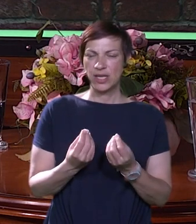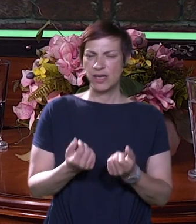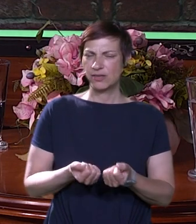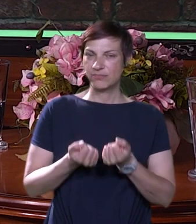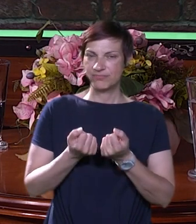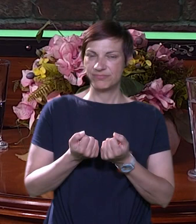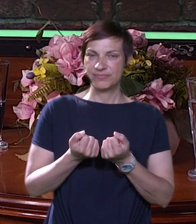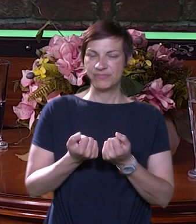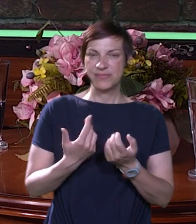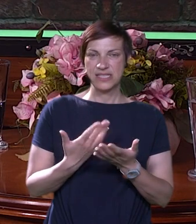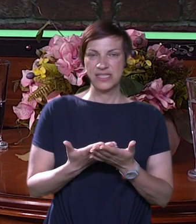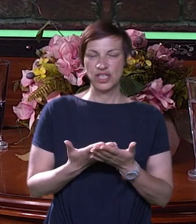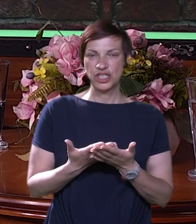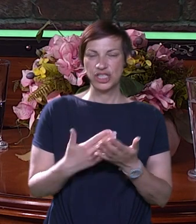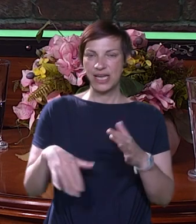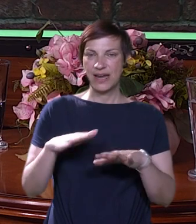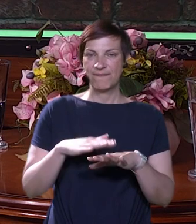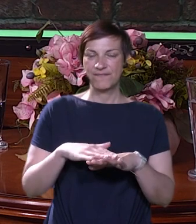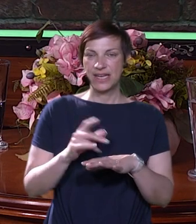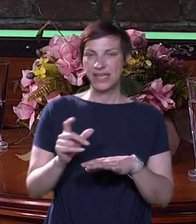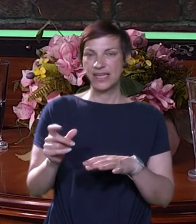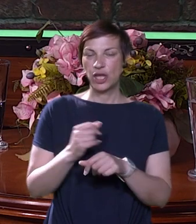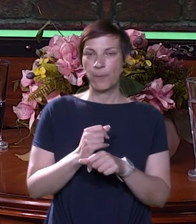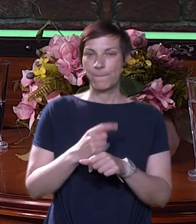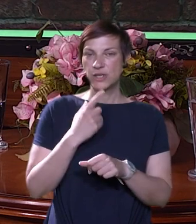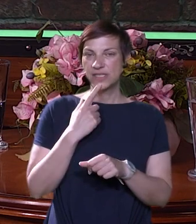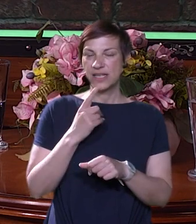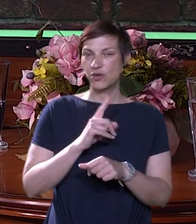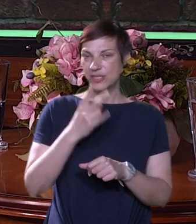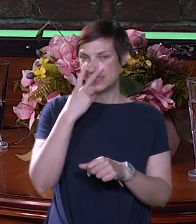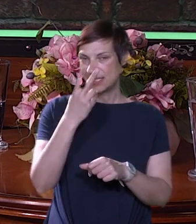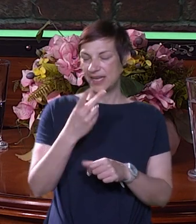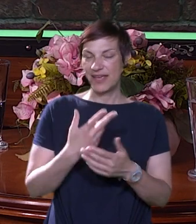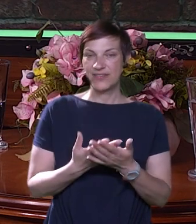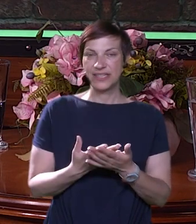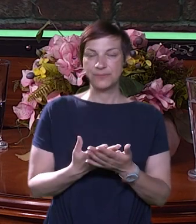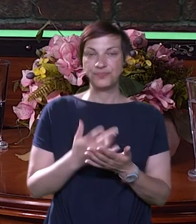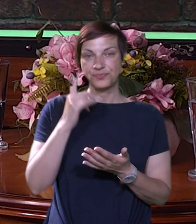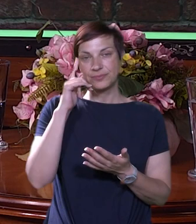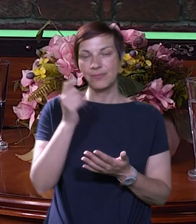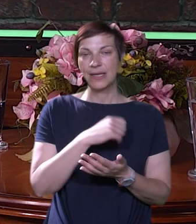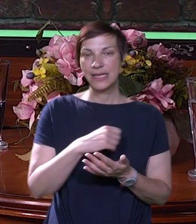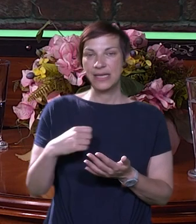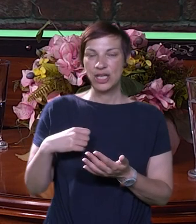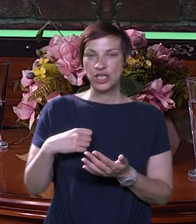jako složen veliki dio posla koji se i ne vidi i vidi.